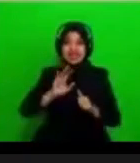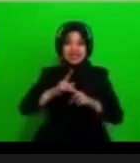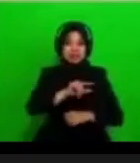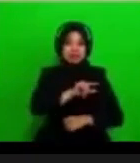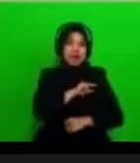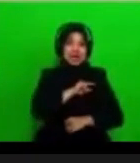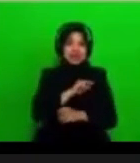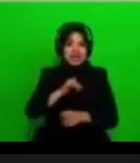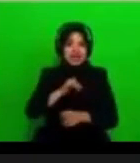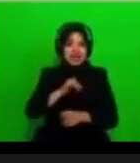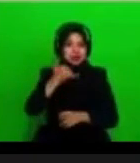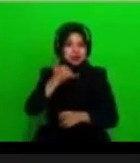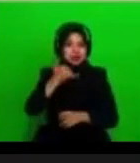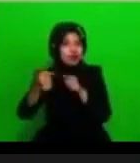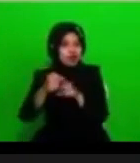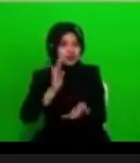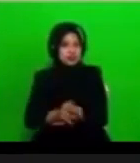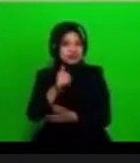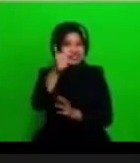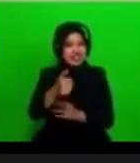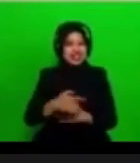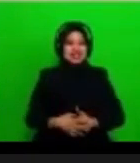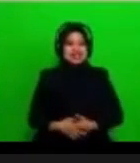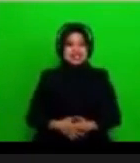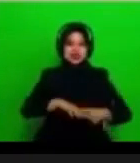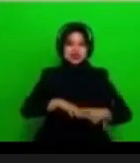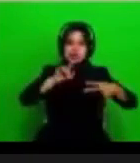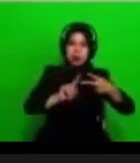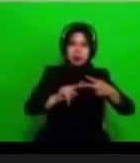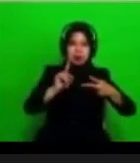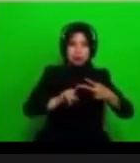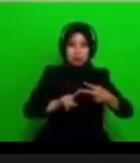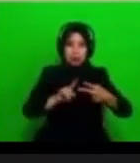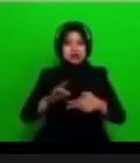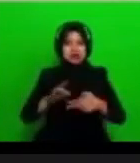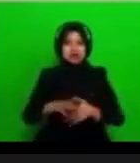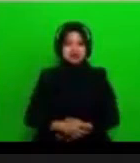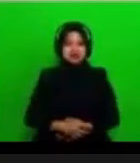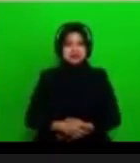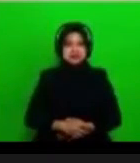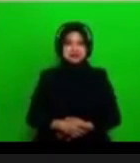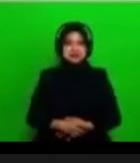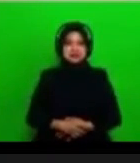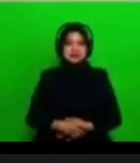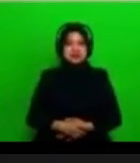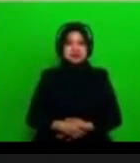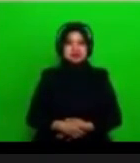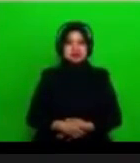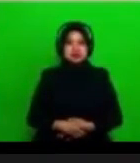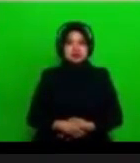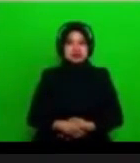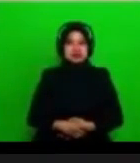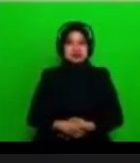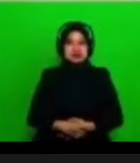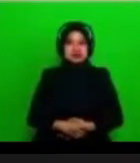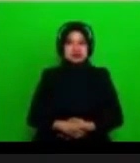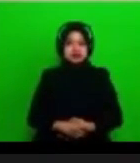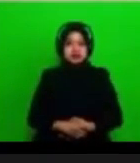Sekian. Nanti ada dari pihak kami menghubungi ibu untuk mendapatkan hadiah. Lanjut. Yang kedua. Langsung saja. Wow. Ini